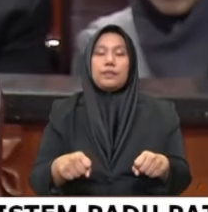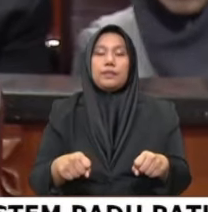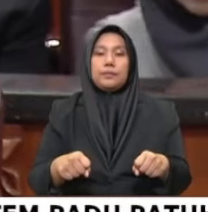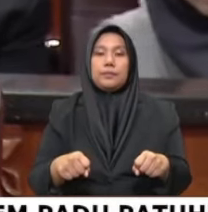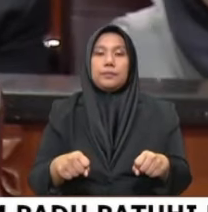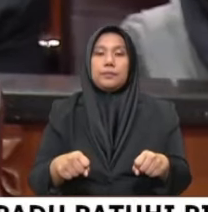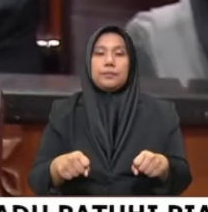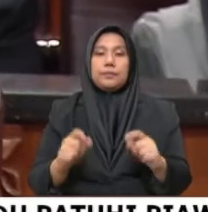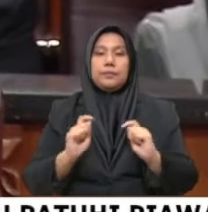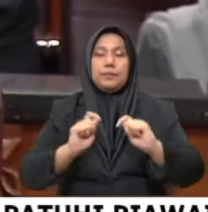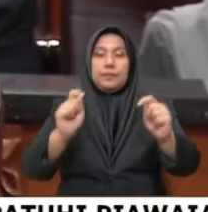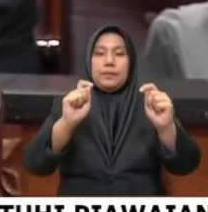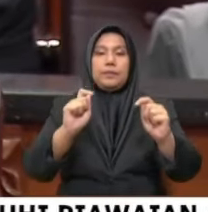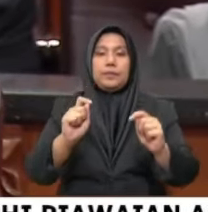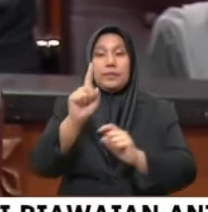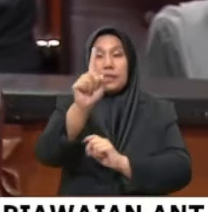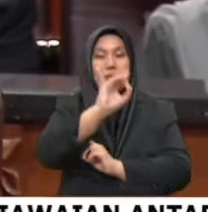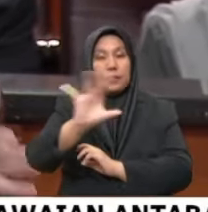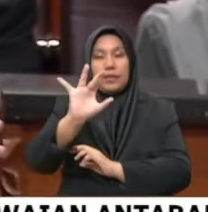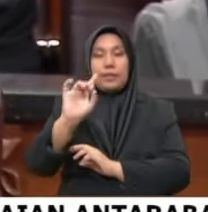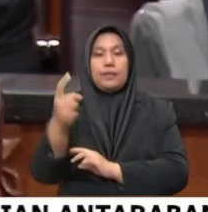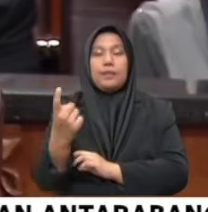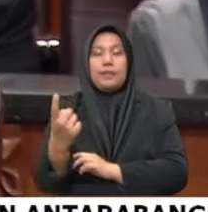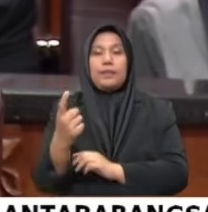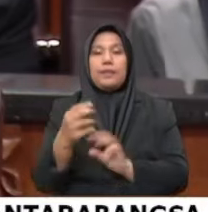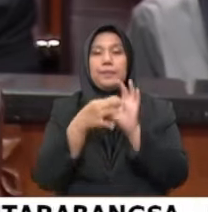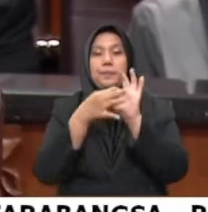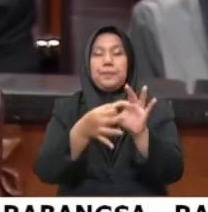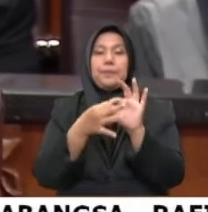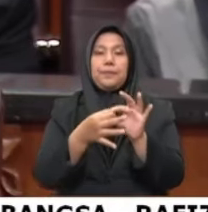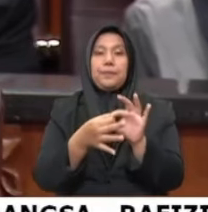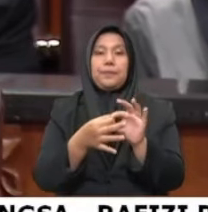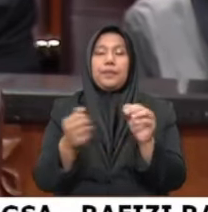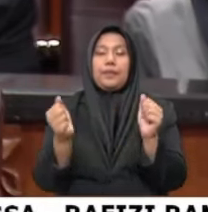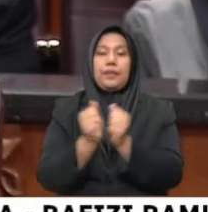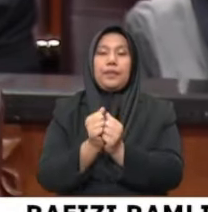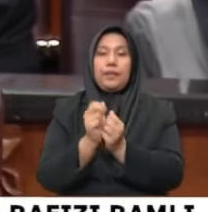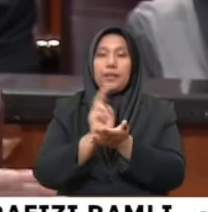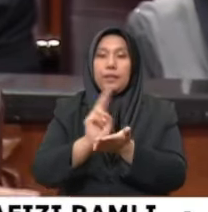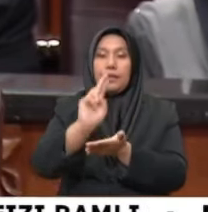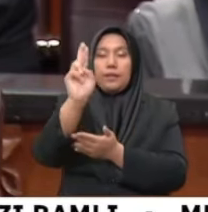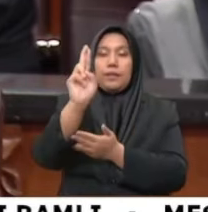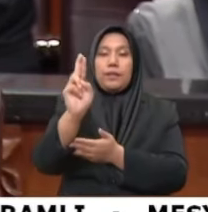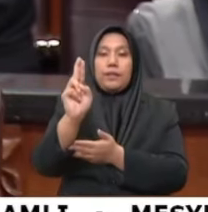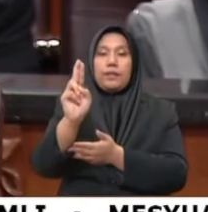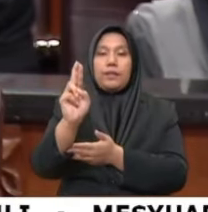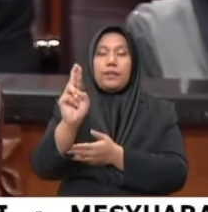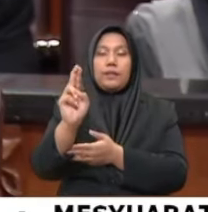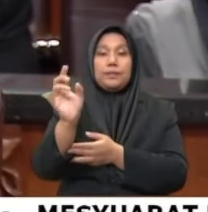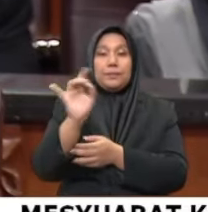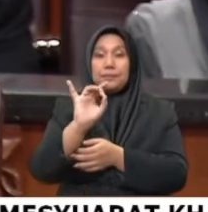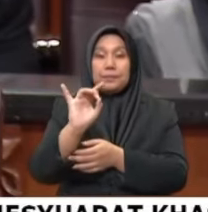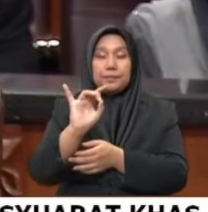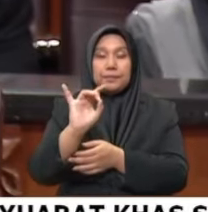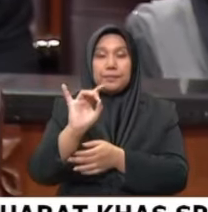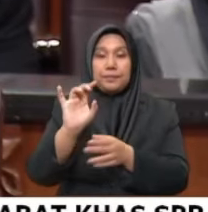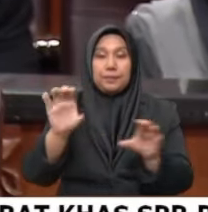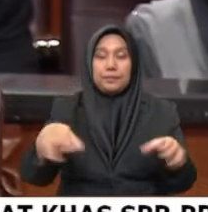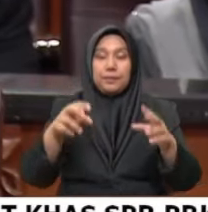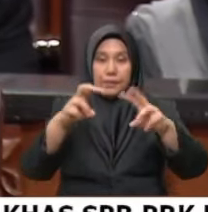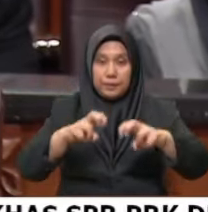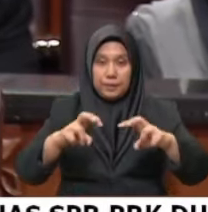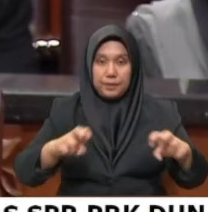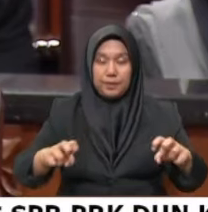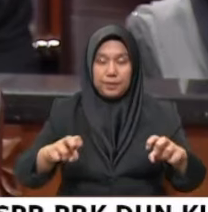sebagai satu tindakan one-off. Dalam kerjasama dengan pihak universiti ini, kita bukan saja melakukan kajian ataupun